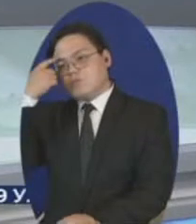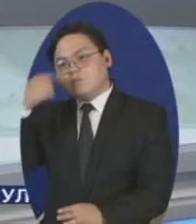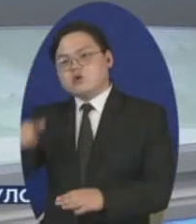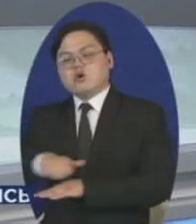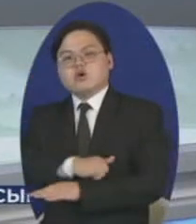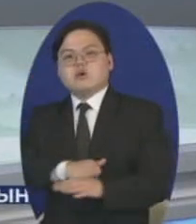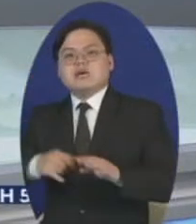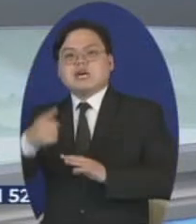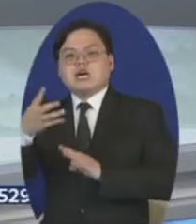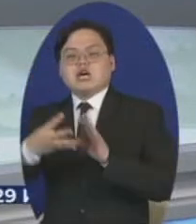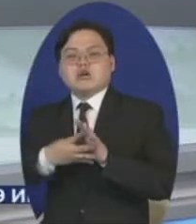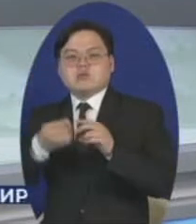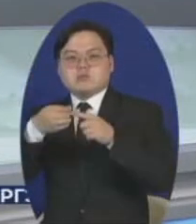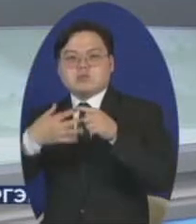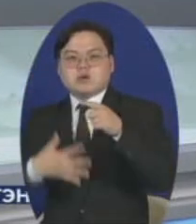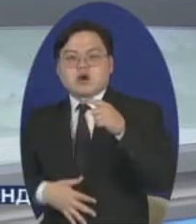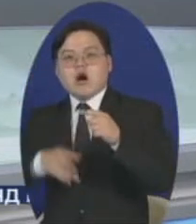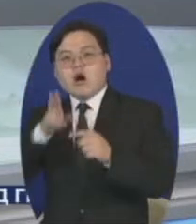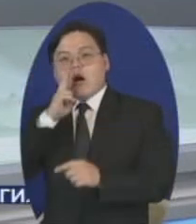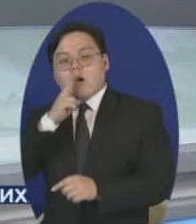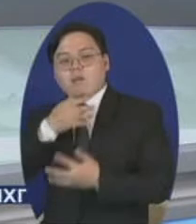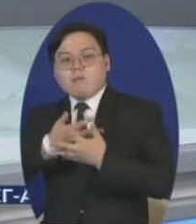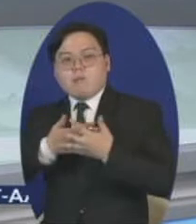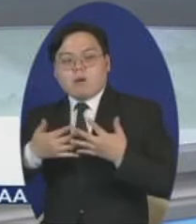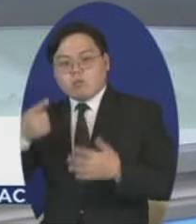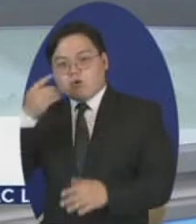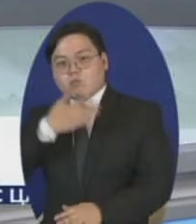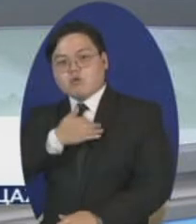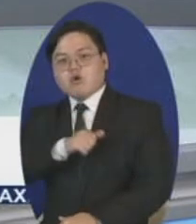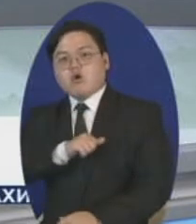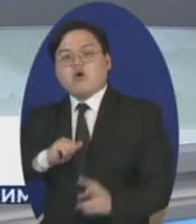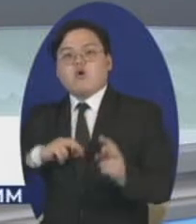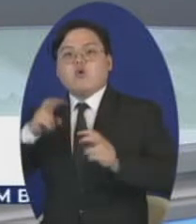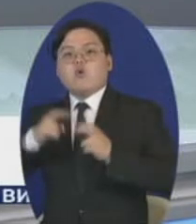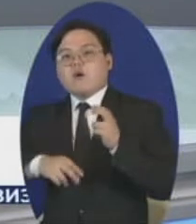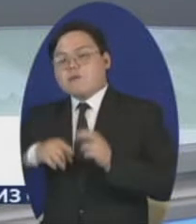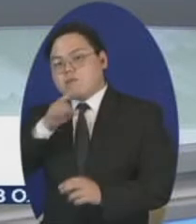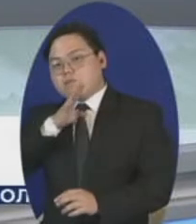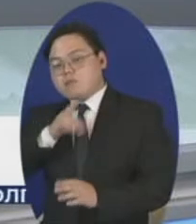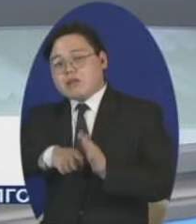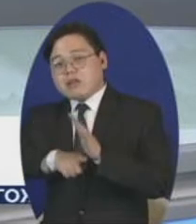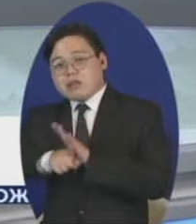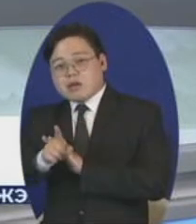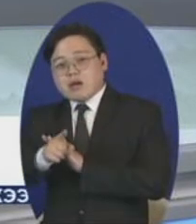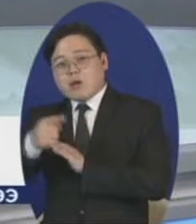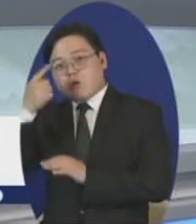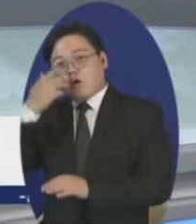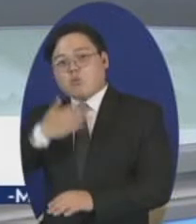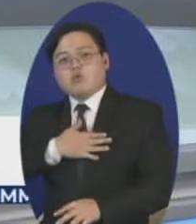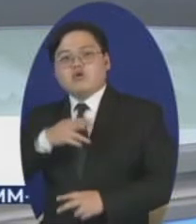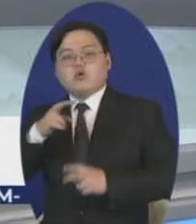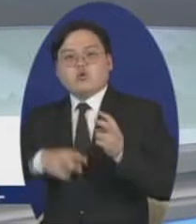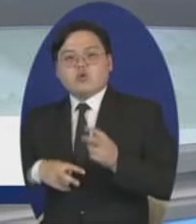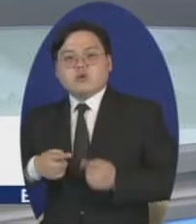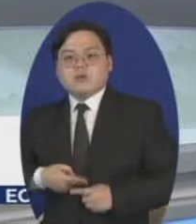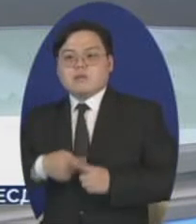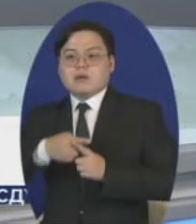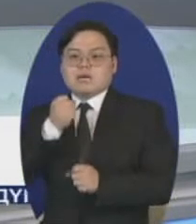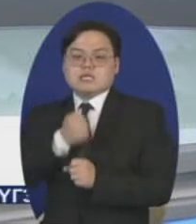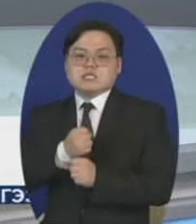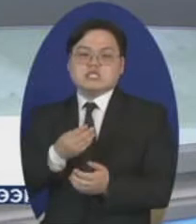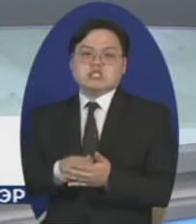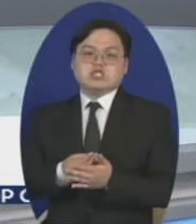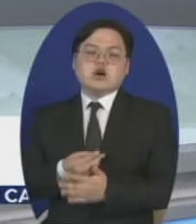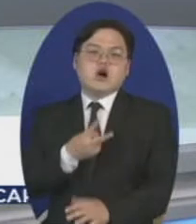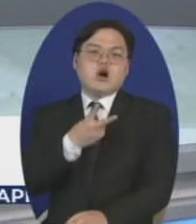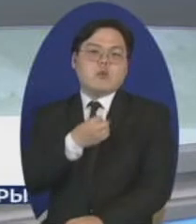Манай улс 19 нэр төрлийн хүнсний бүтээгдэхүүнийг дотооддоо үйлдвэрлэх зорилт тавьсан. Эхний удаад үндэсний үйлдвэрлэгчний хийж байгаа бүтээгдэхүүнний үйлдвэрлэлийг нэмэхээр ажиллаж